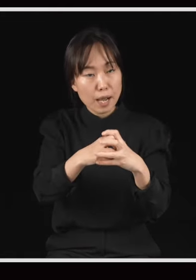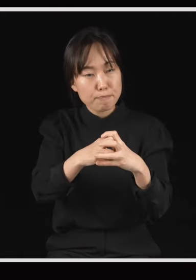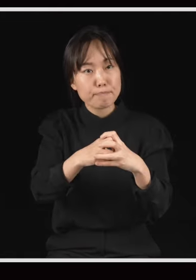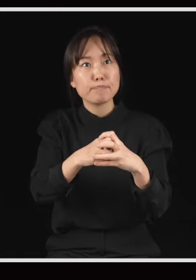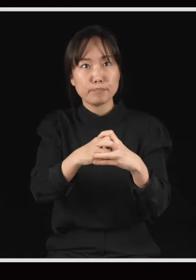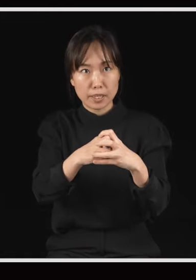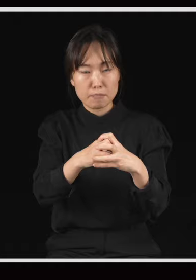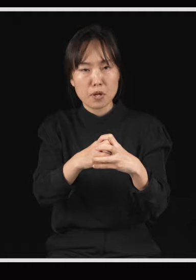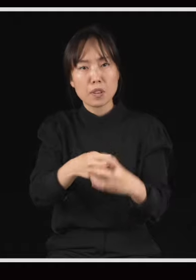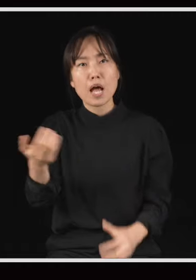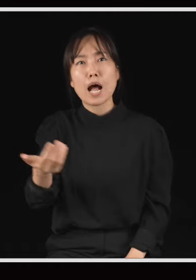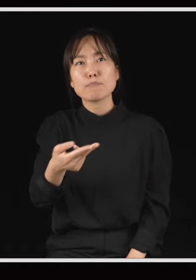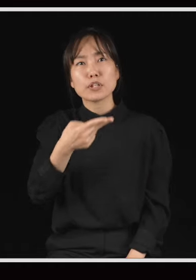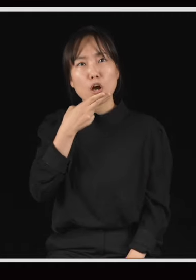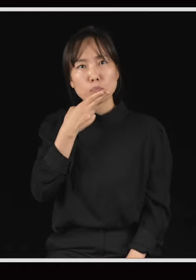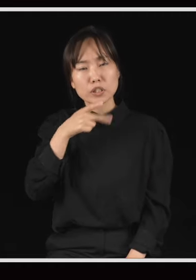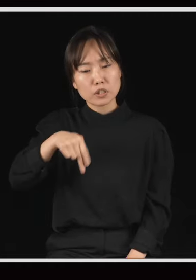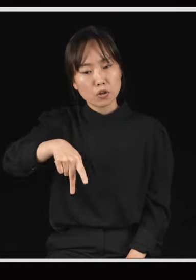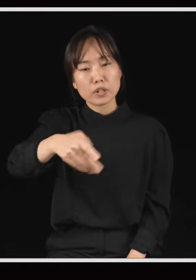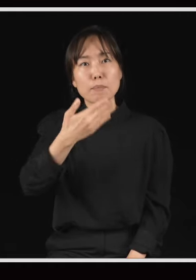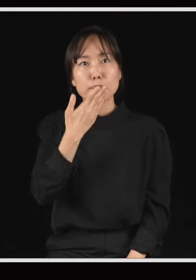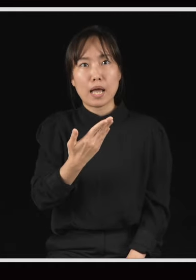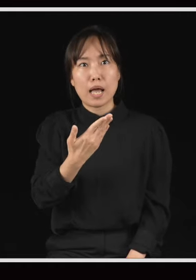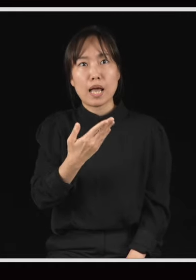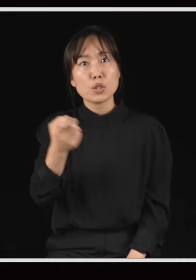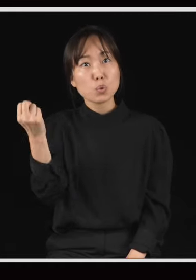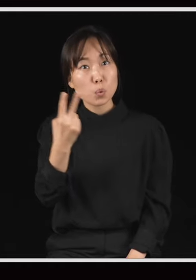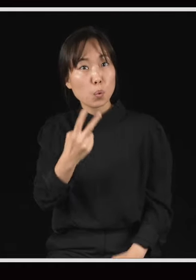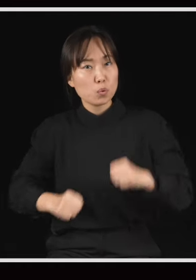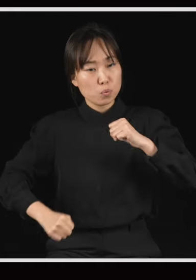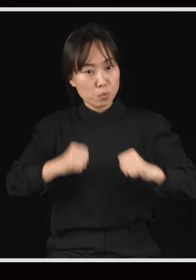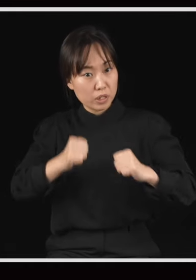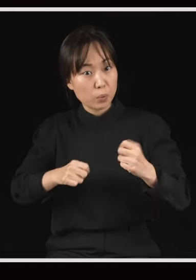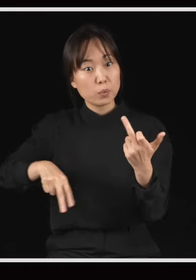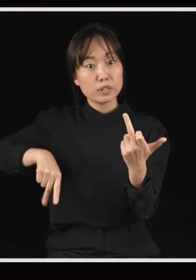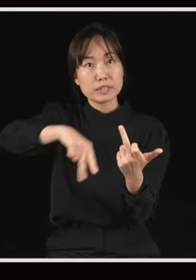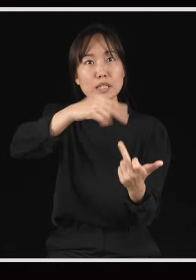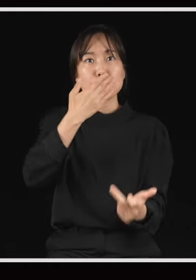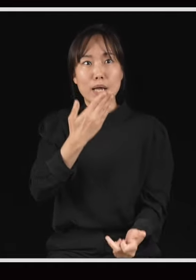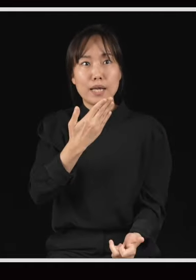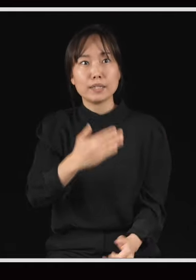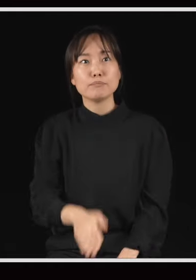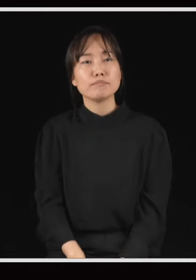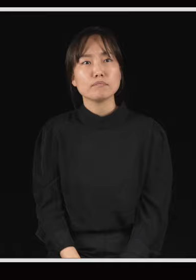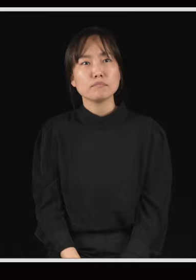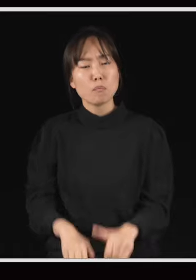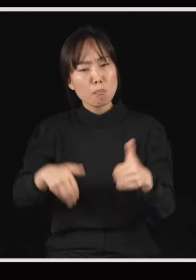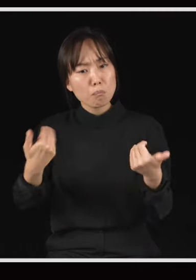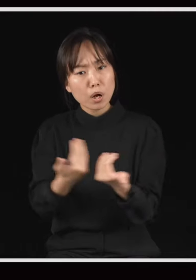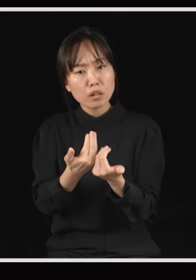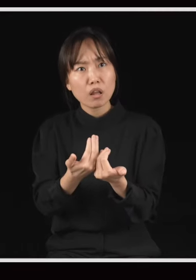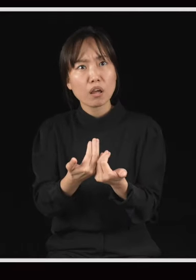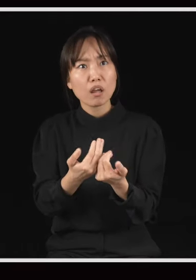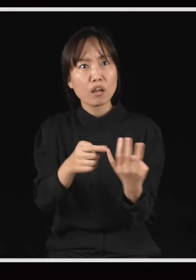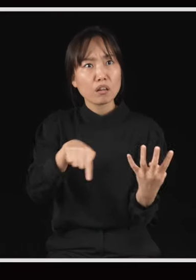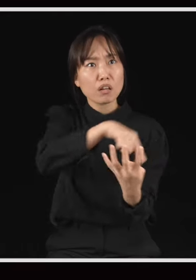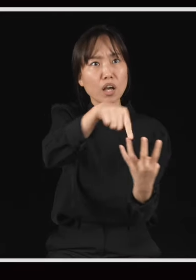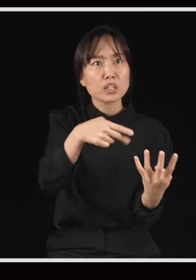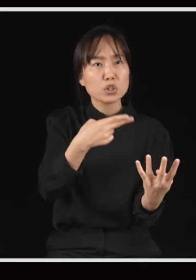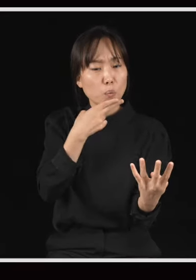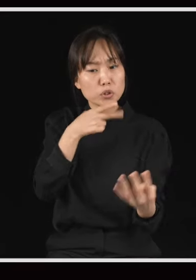잘 펀디멘탈을 이루어야지 잘 걸을 수 있습니다. 그리고 러닝도 잘 할 수 있고 등산도 잘 할 수가 있어요. 근데 이게 안 된